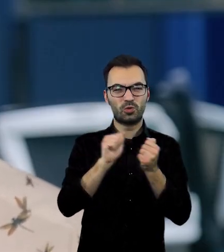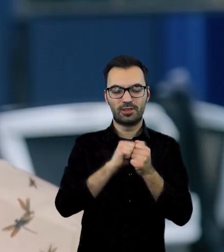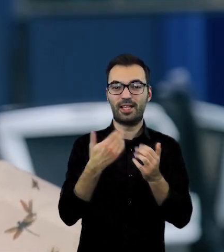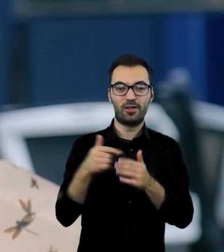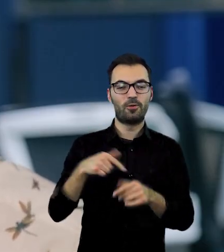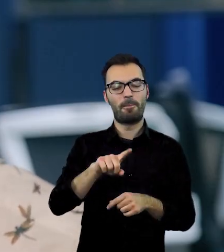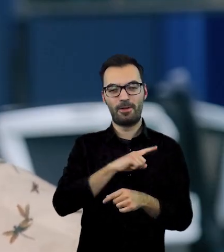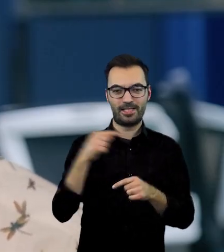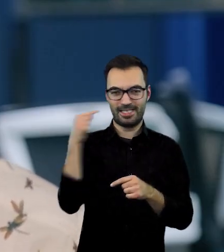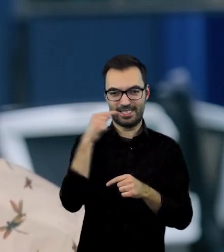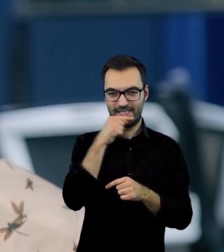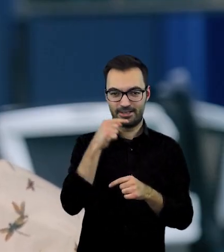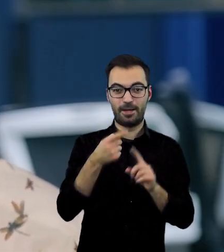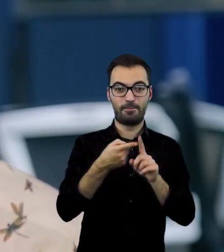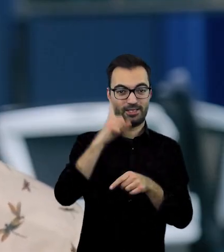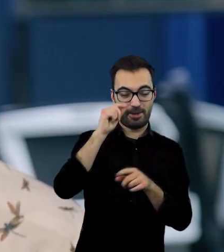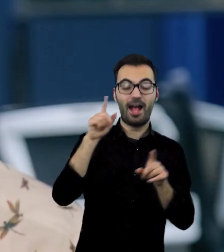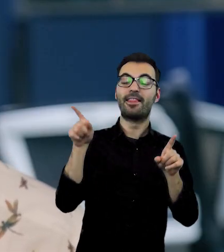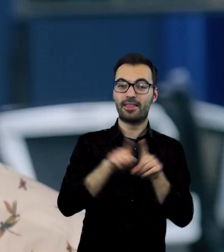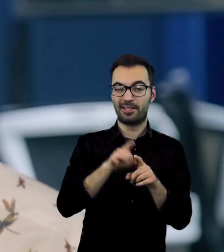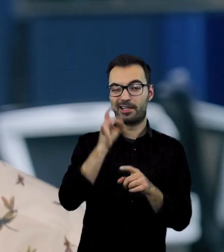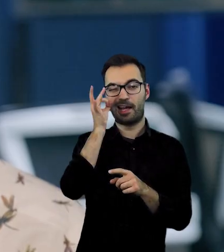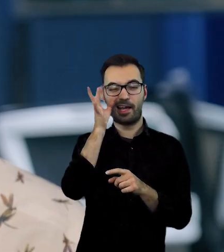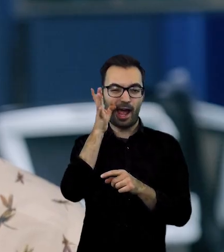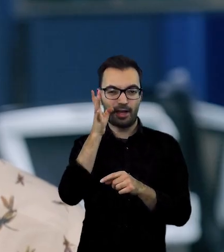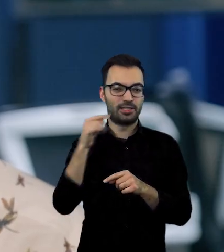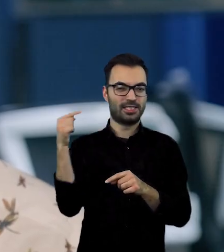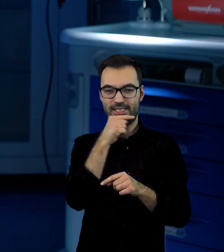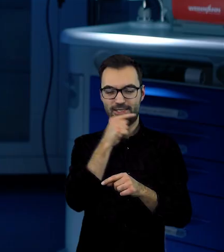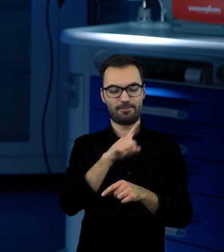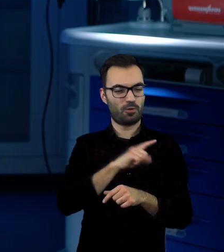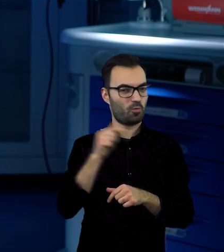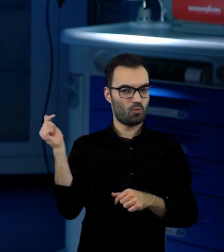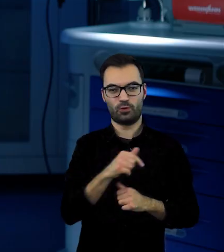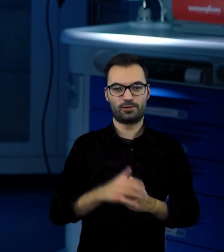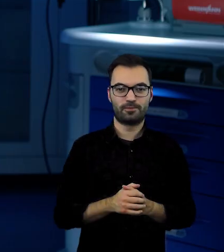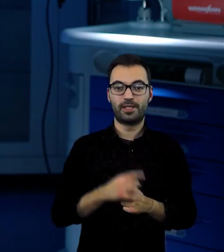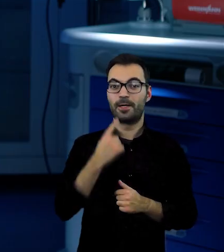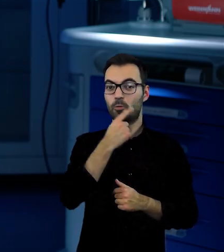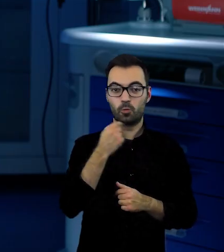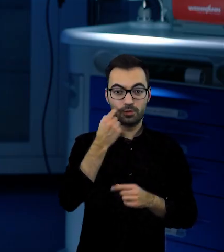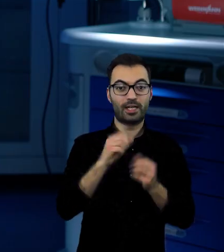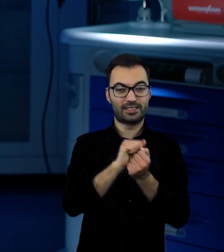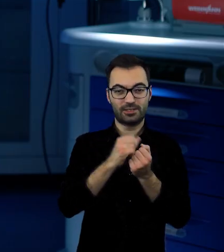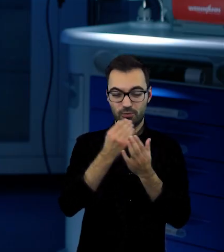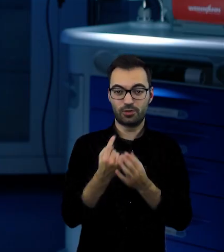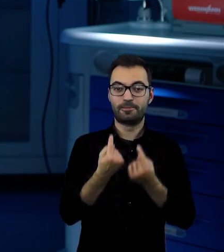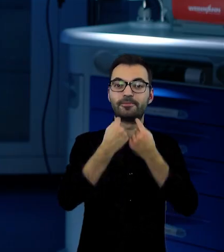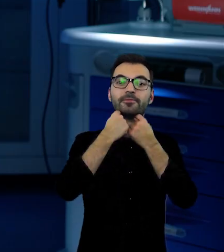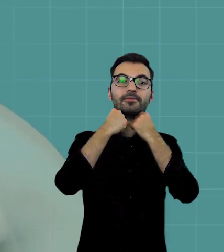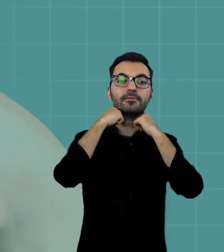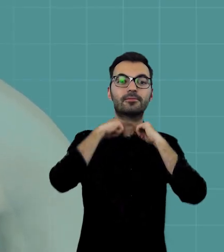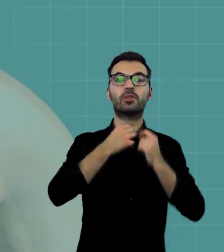należy starannie myć zęby nie tylko przed snem, ale i po przebudzeniu. Z jamy ustnej rozdrobniony pokarm trafia do